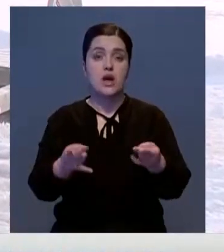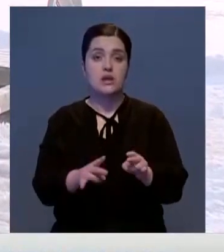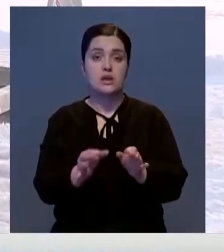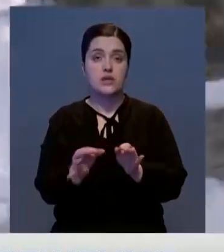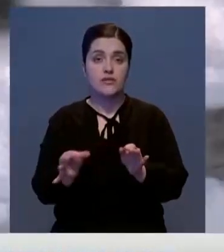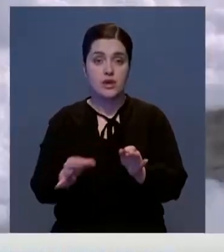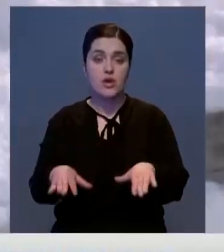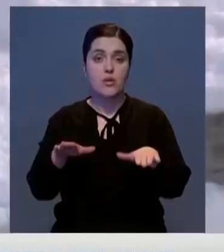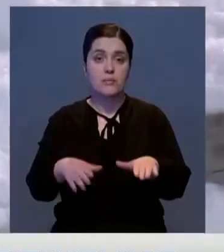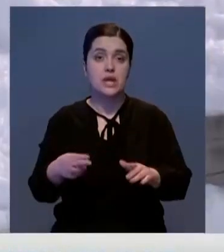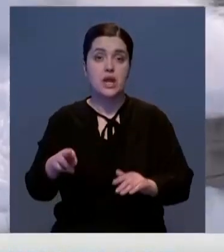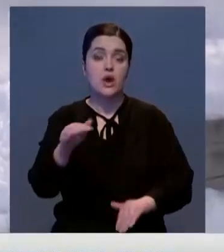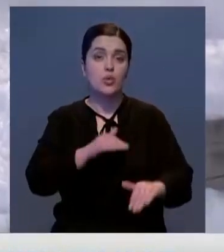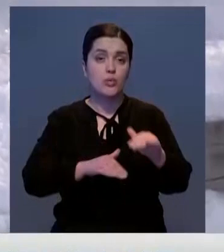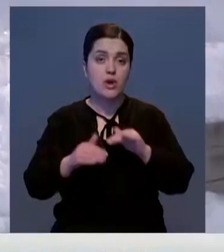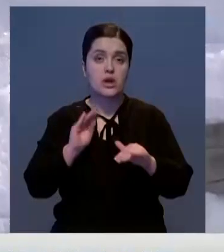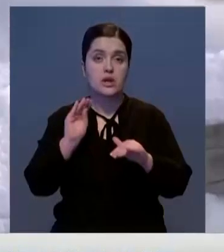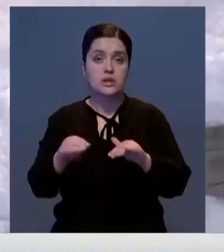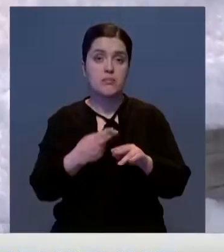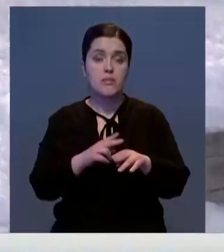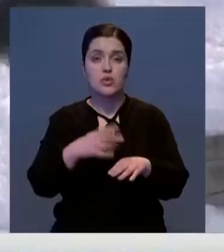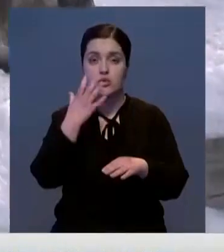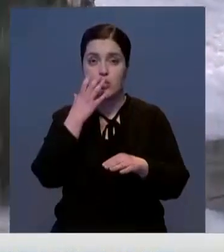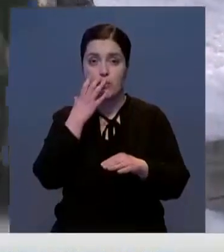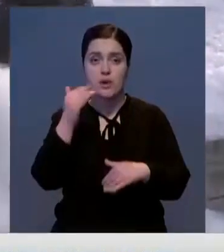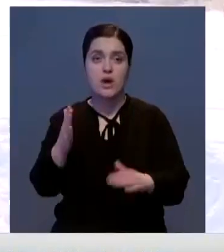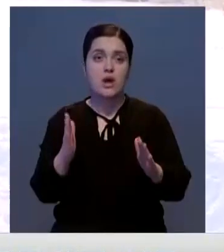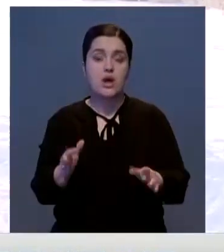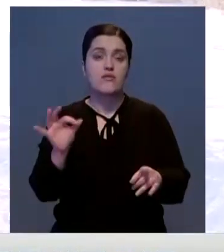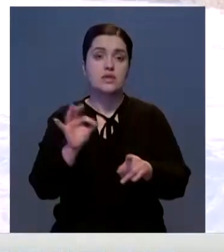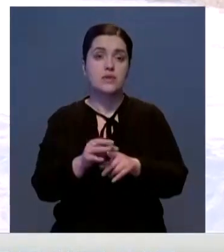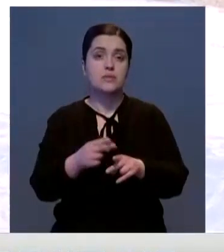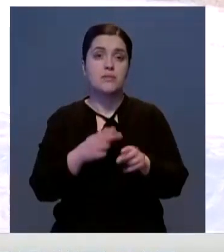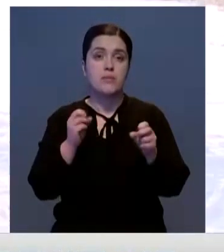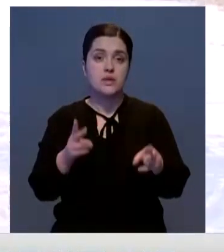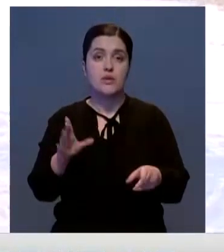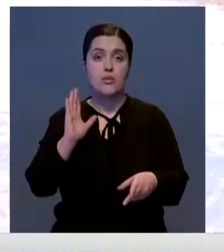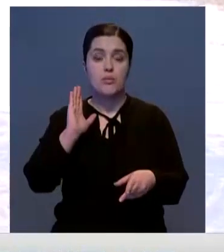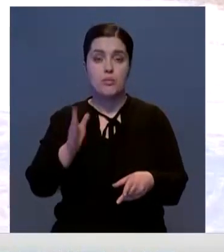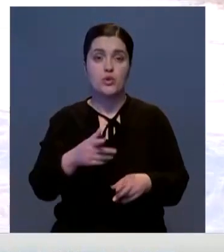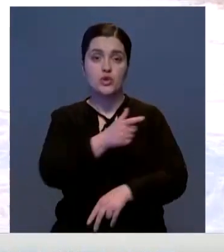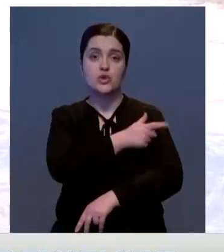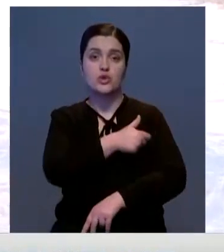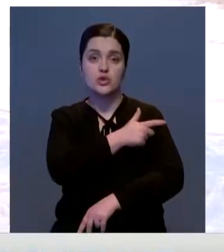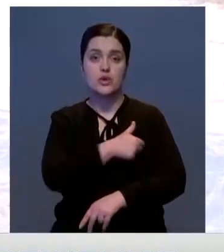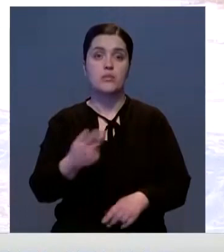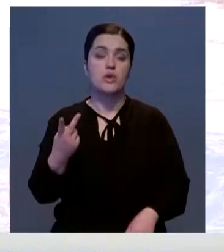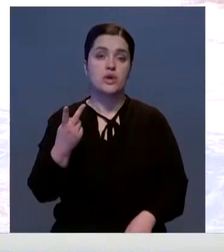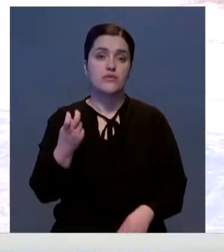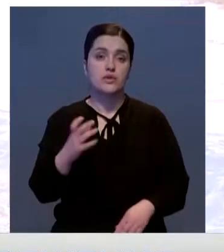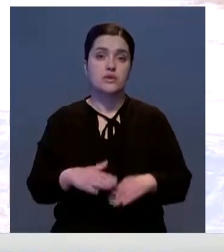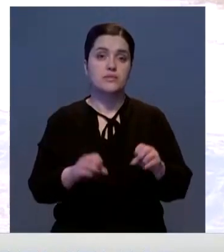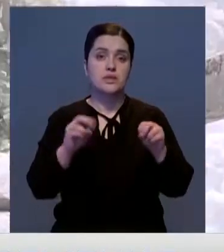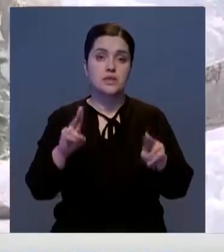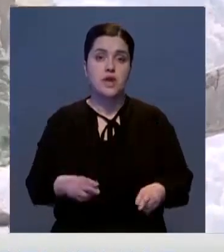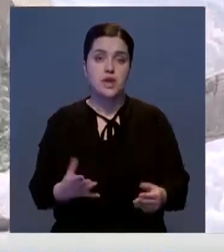центре, остальные в районах. Места для купания оснастили пунктами обогрева. В целях безопасности на водоемах будут дежурить более